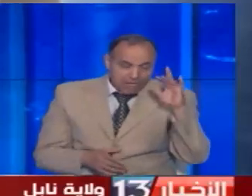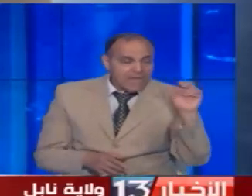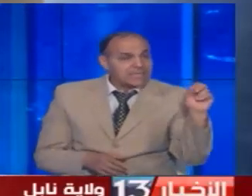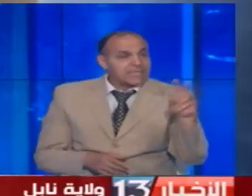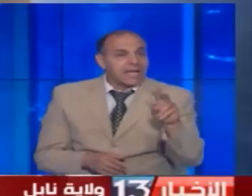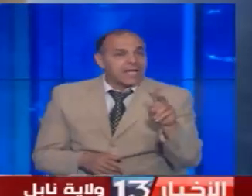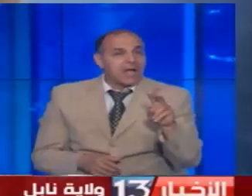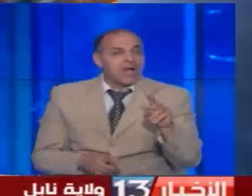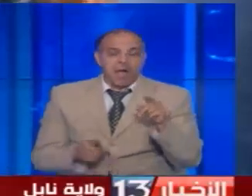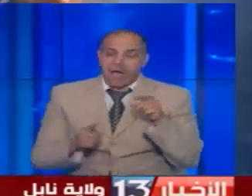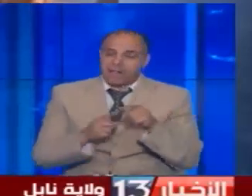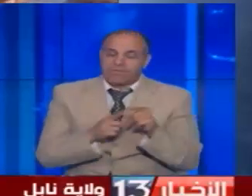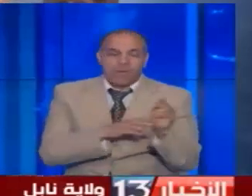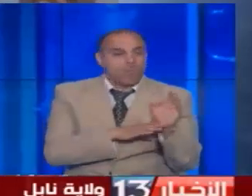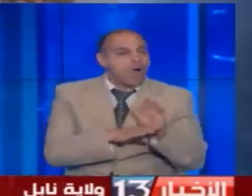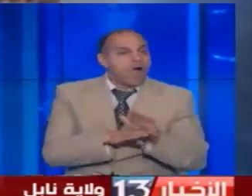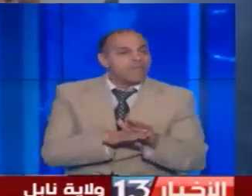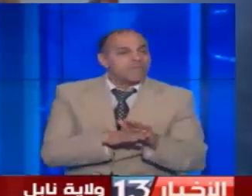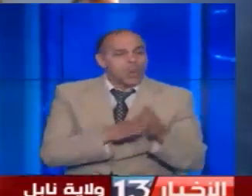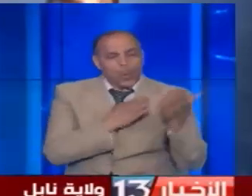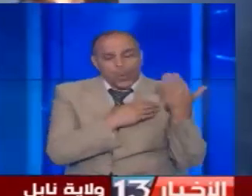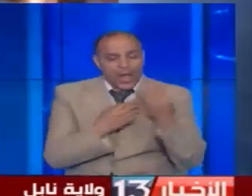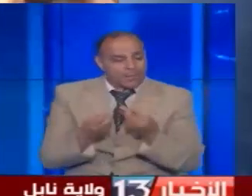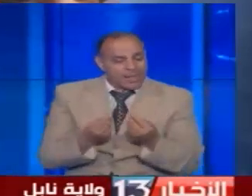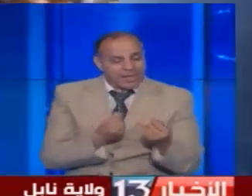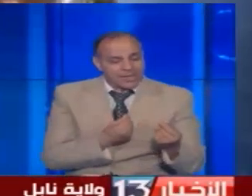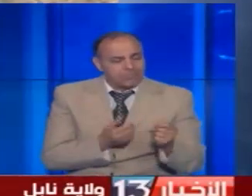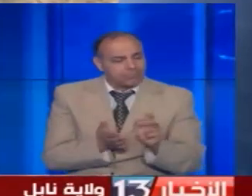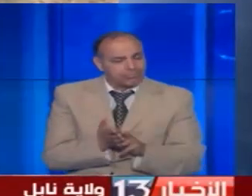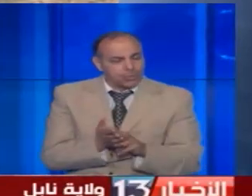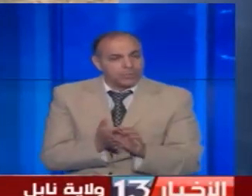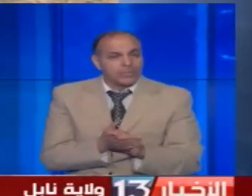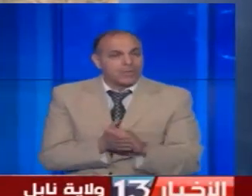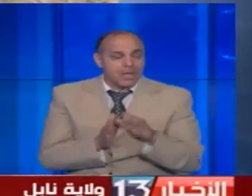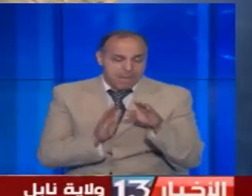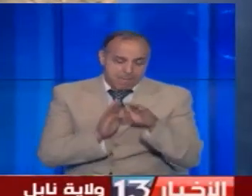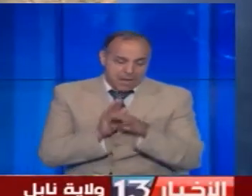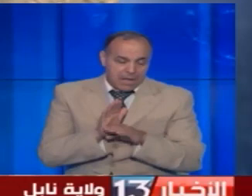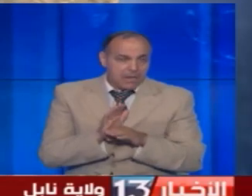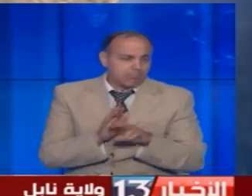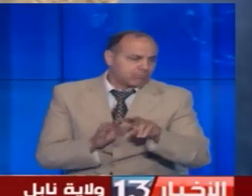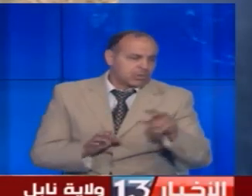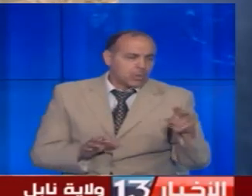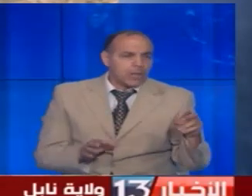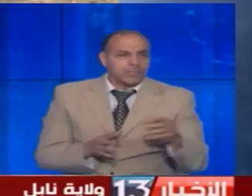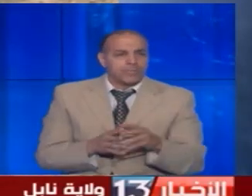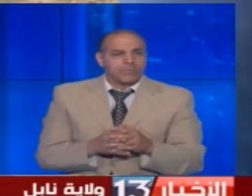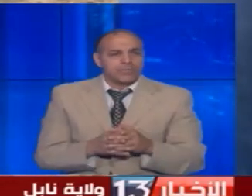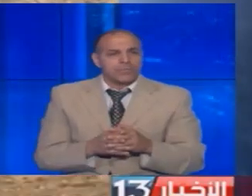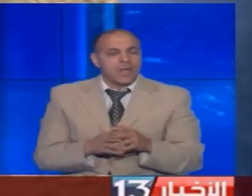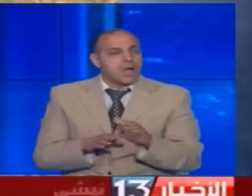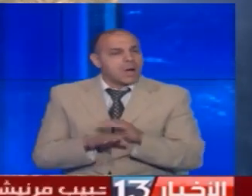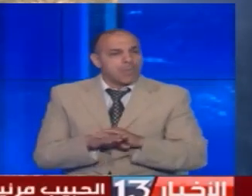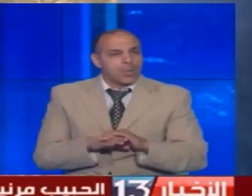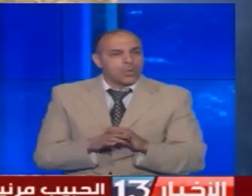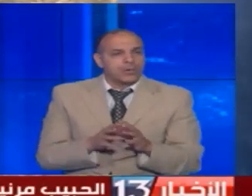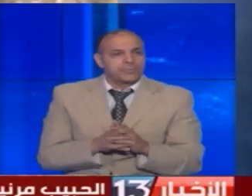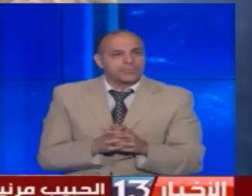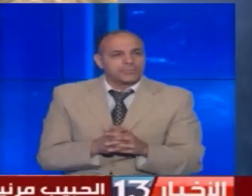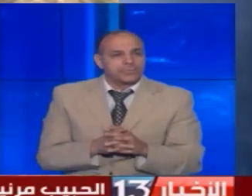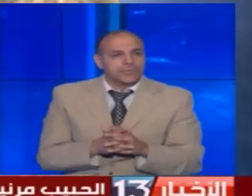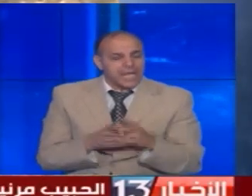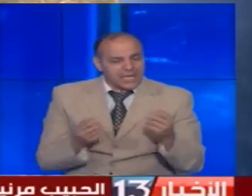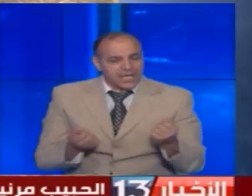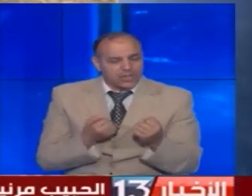سياحية غايتها المحافظة على التراث البيئي وتثمينه. فقرات متنوعة تحتوي على